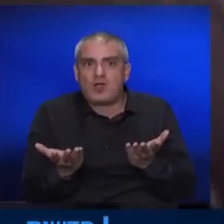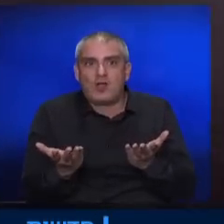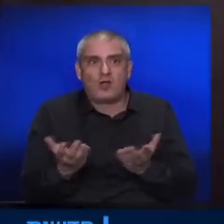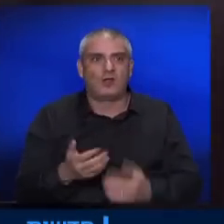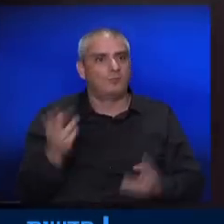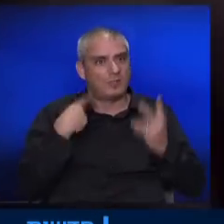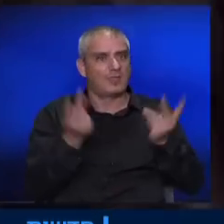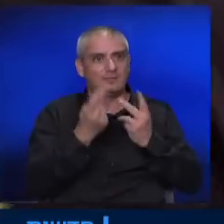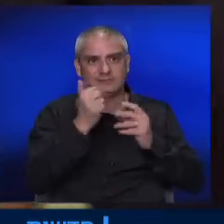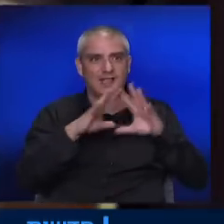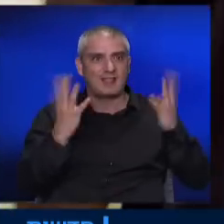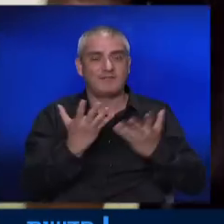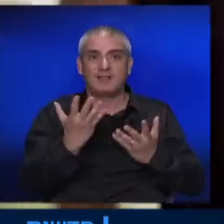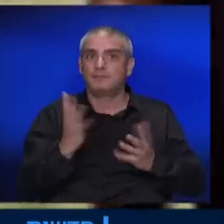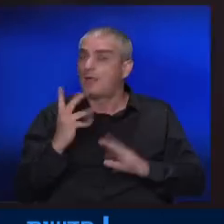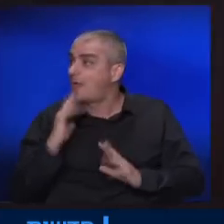אה?